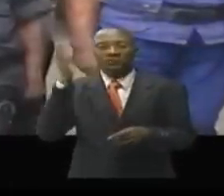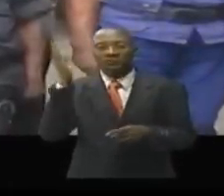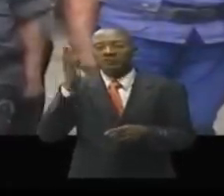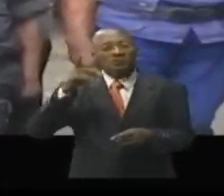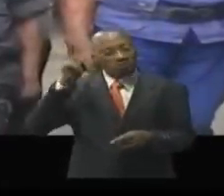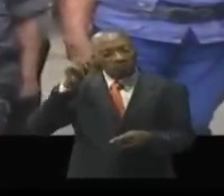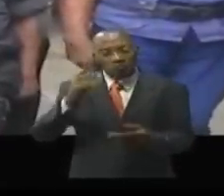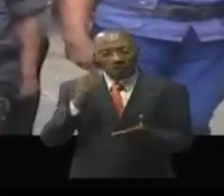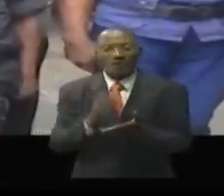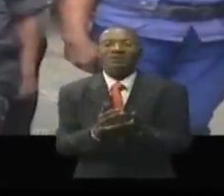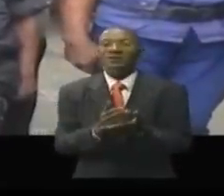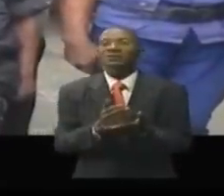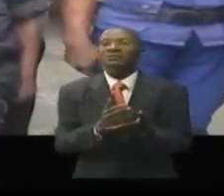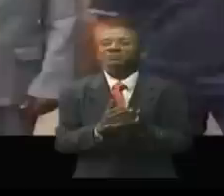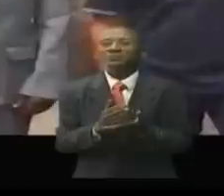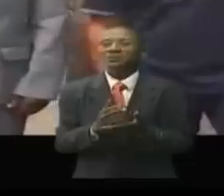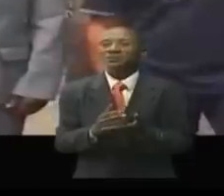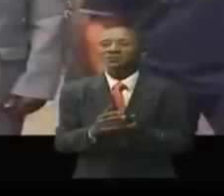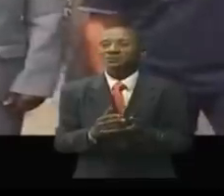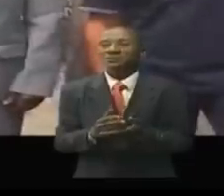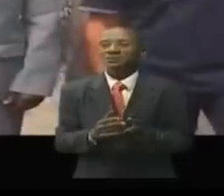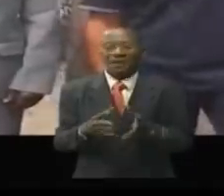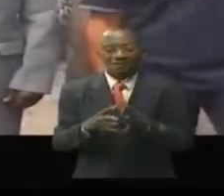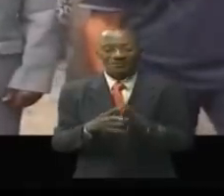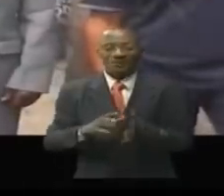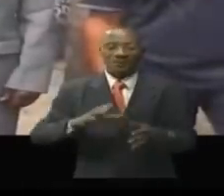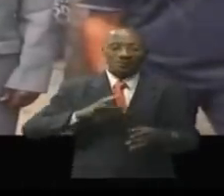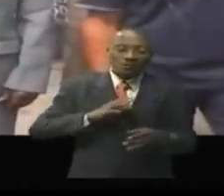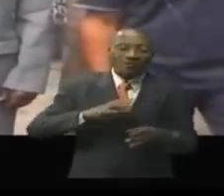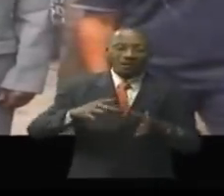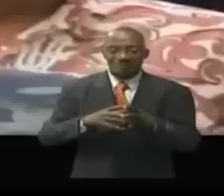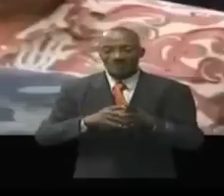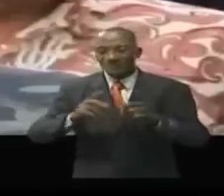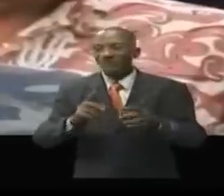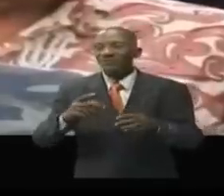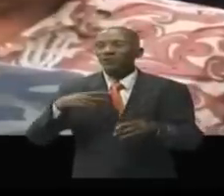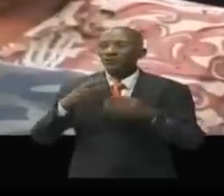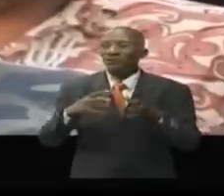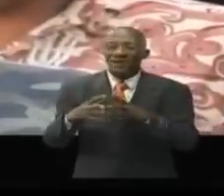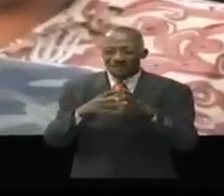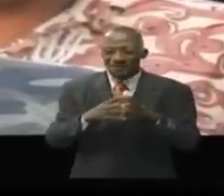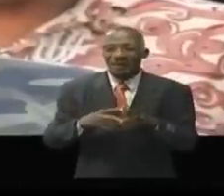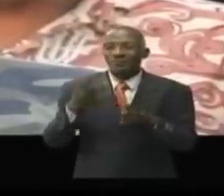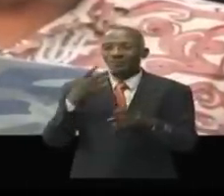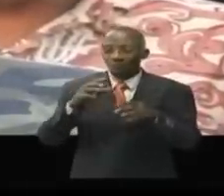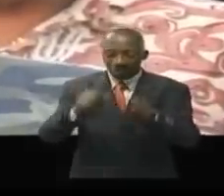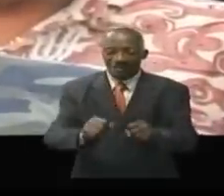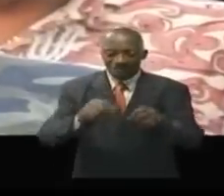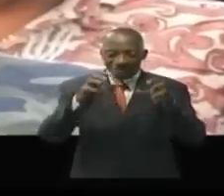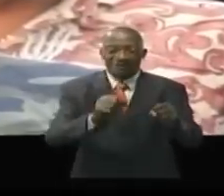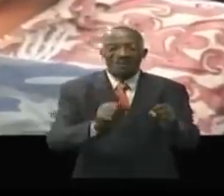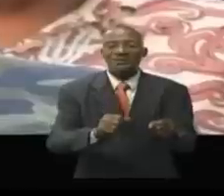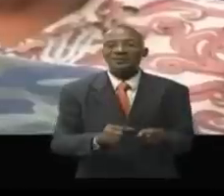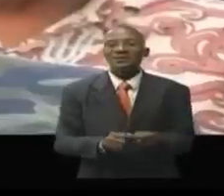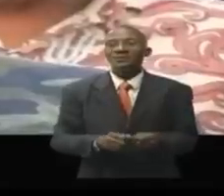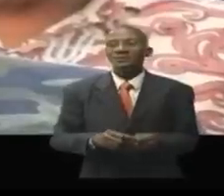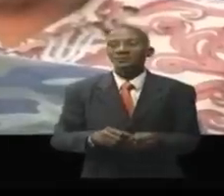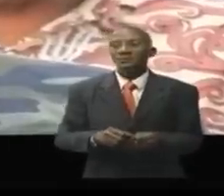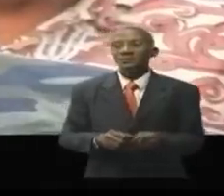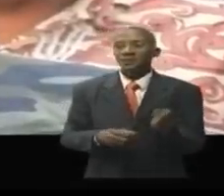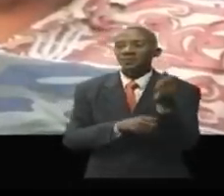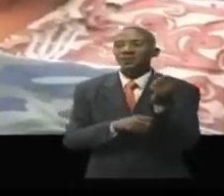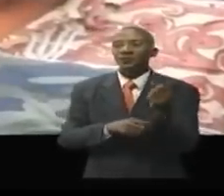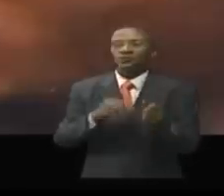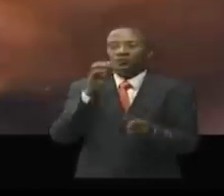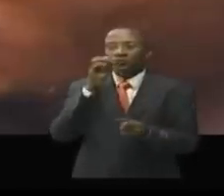les questions liées à l'insécurité qui bat son plein dans certains quartiers sous sa juridiction avec le phénomène Kuluna. On a